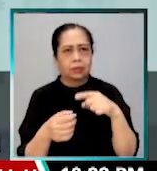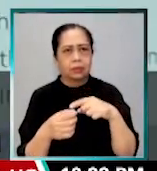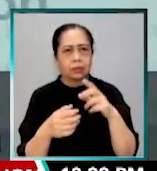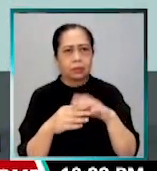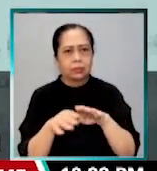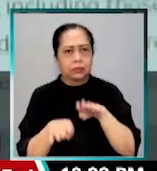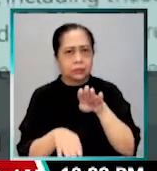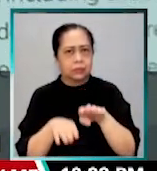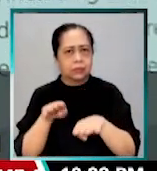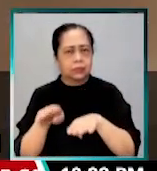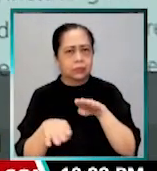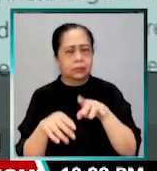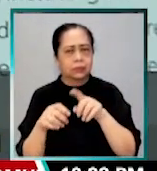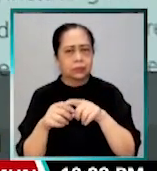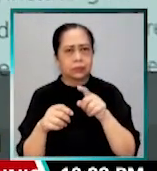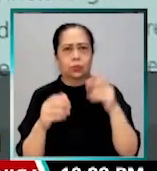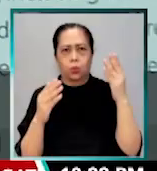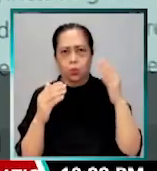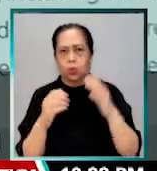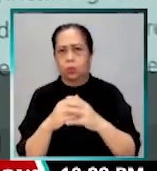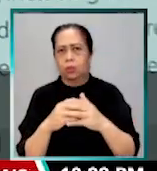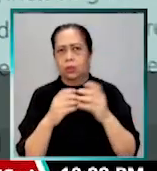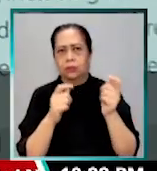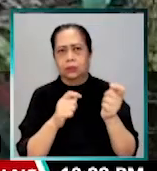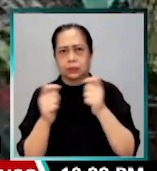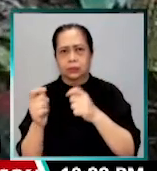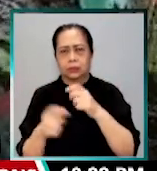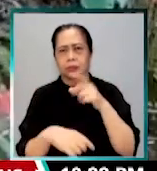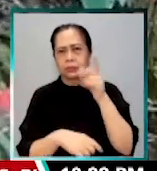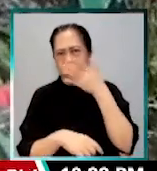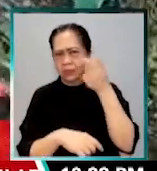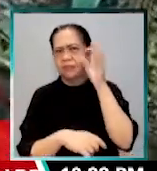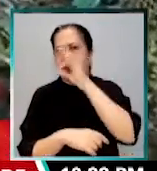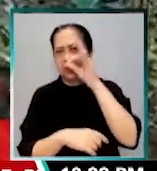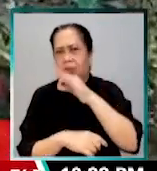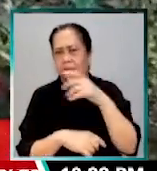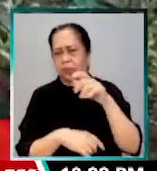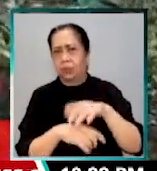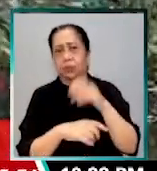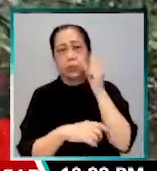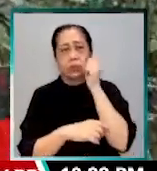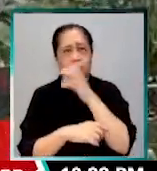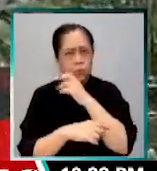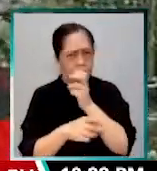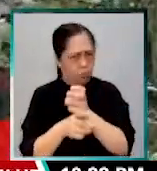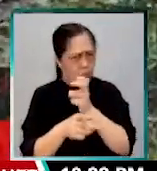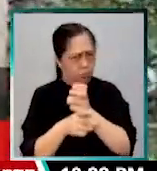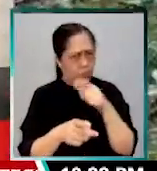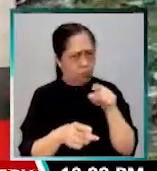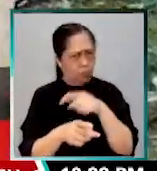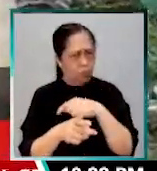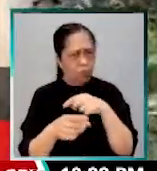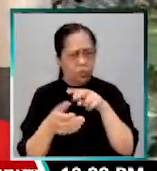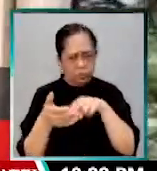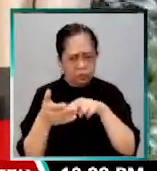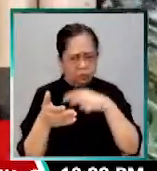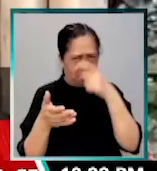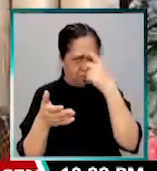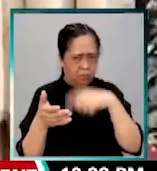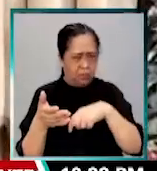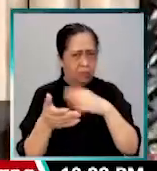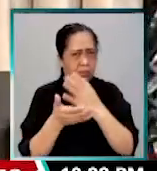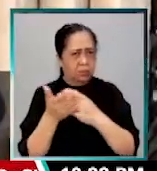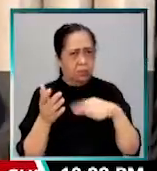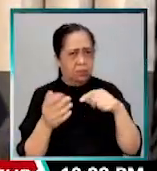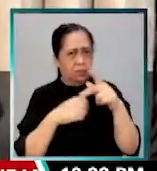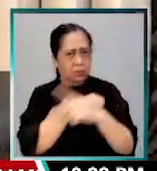rito. Sana raw isalin ito sa Filipino. Yung mga senior, mahirapan talaga mag-ganyan. Lalo na yung iba dito sa